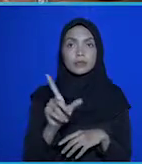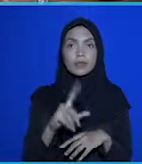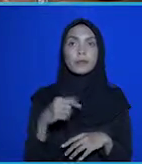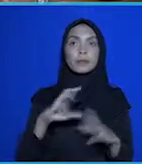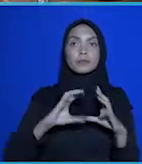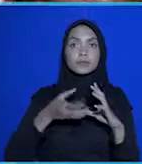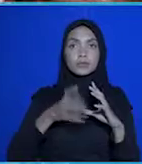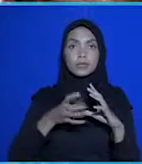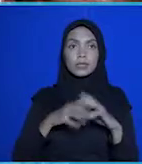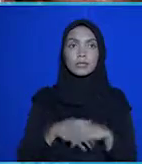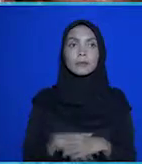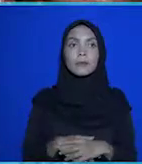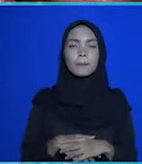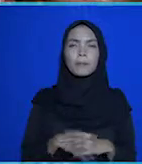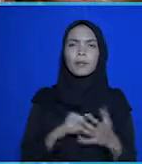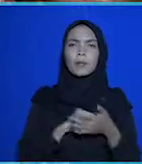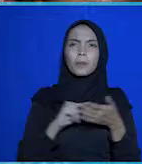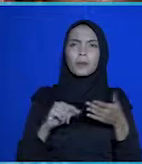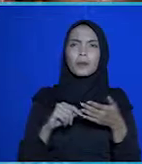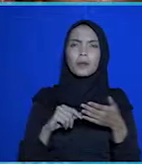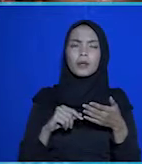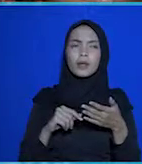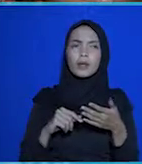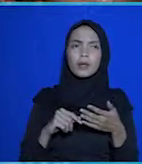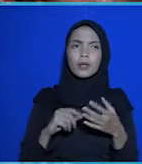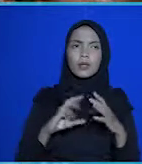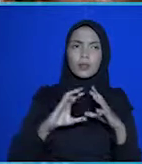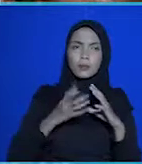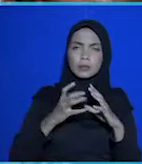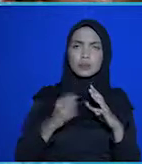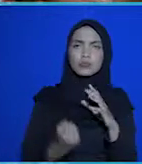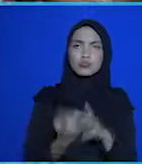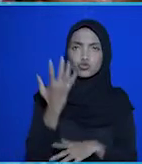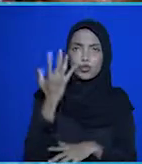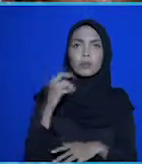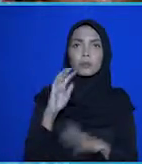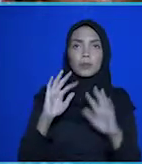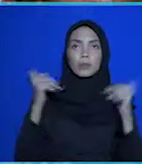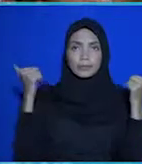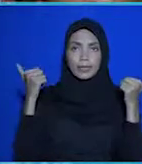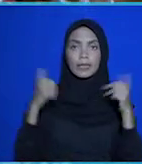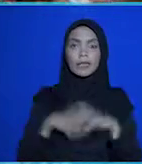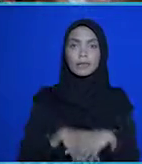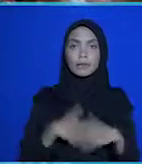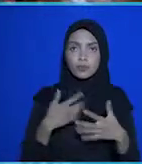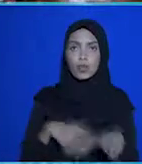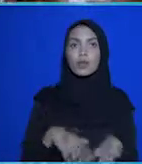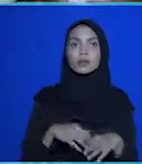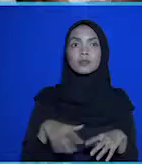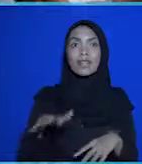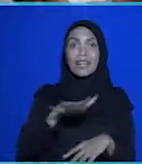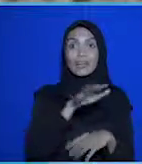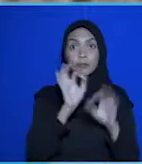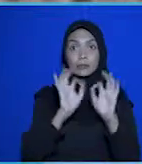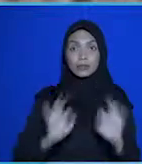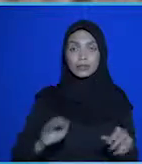mesin ini ya, apa namanya, generator, agar airnya keluar, itu berhasil. Dan kemudian kami langsung mendistribusikan air